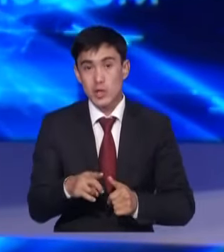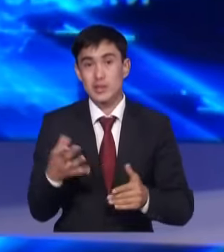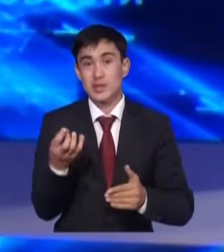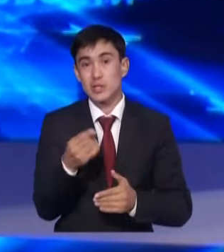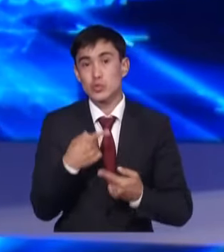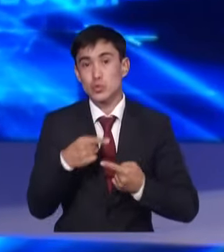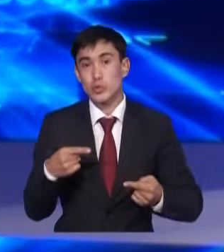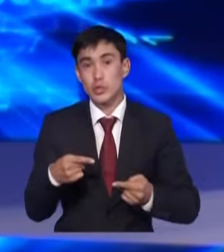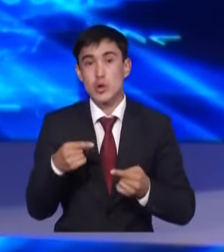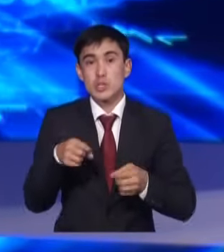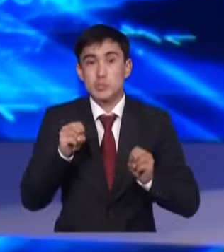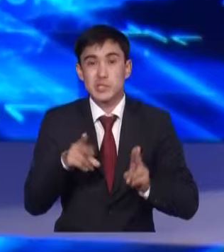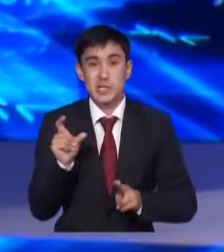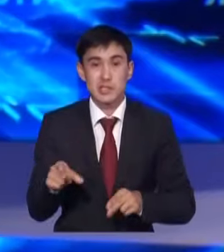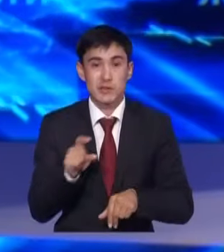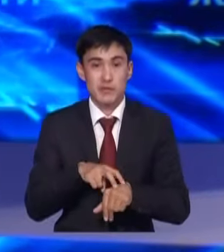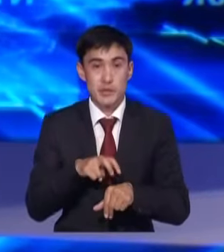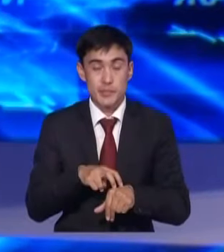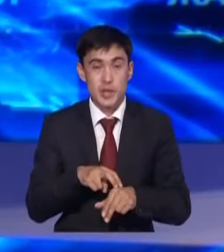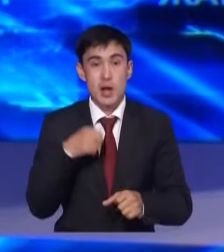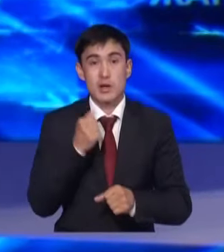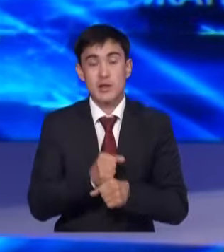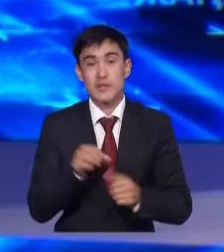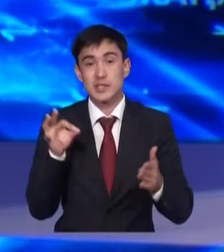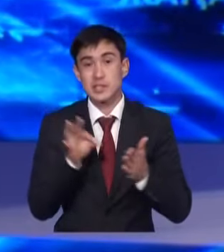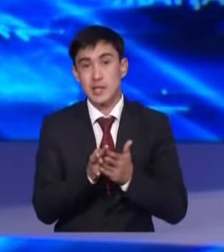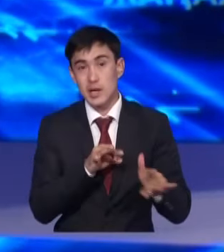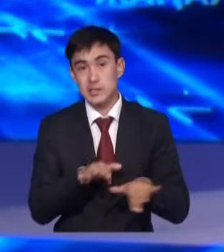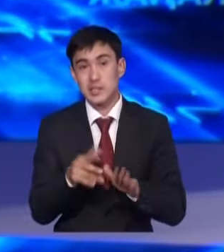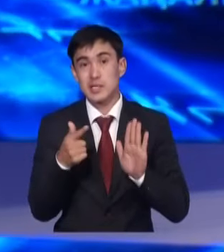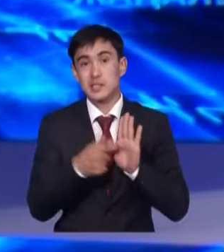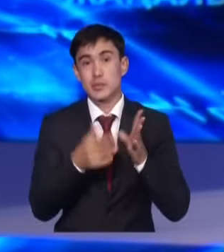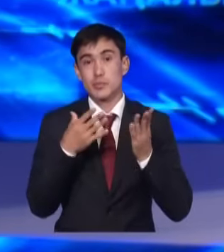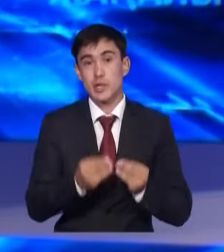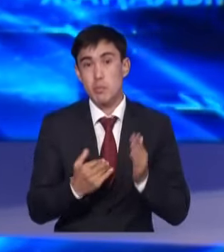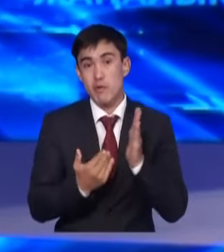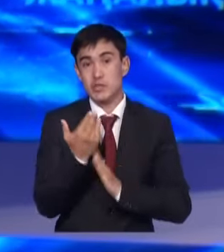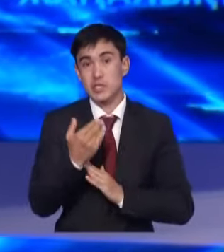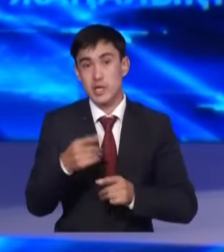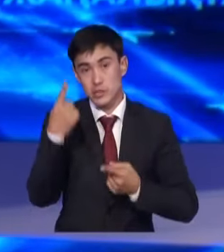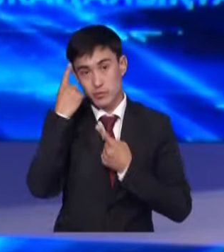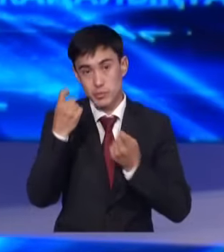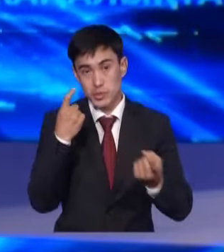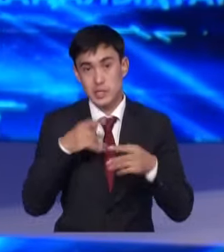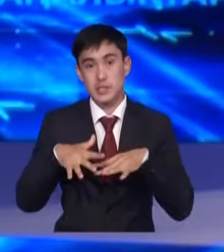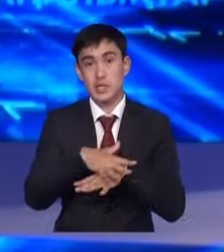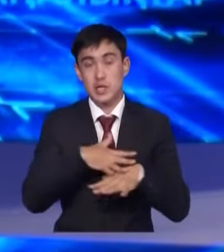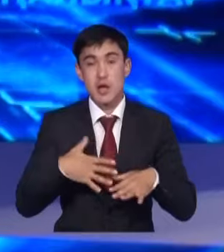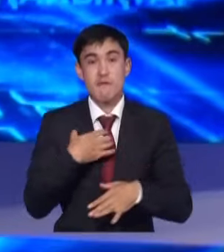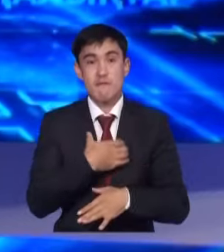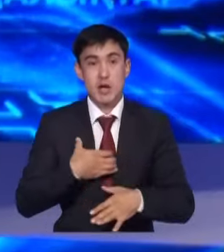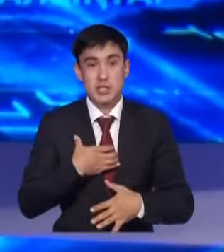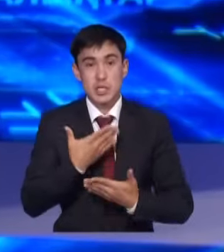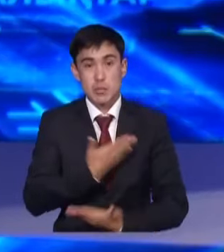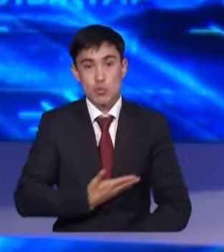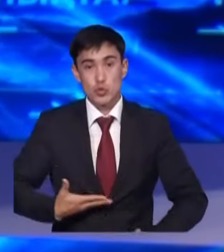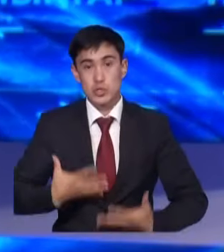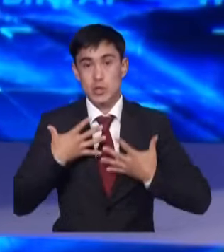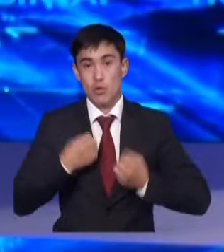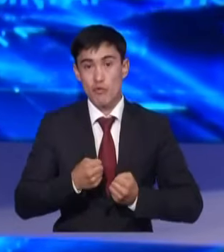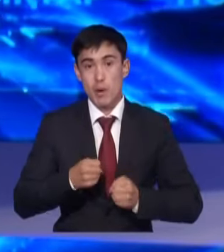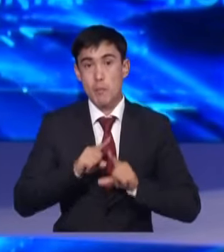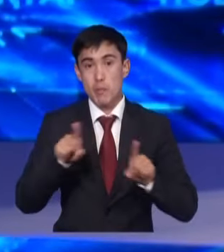урологов, а также других узких специалистов. Главная цель акции «Семидневки» – это повышение осведомленности населения о важности